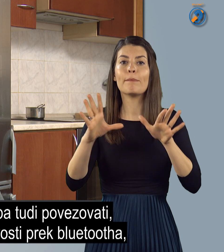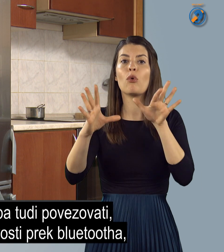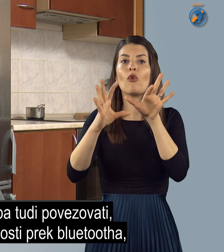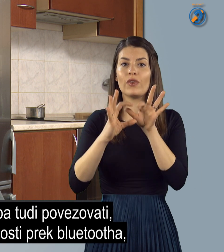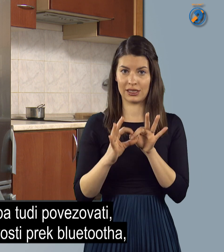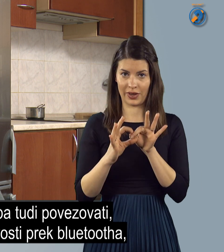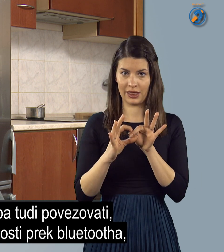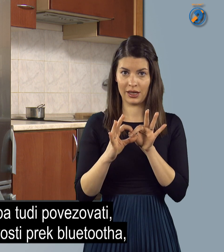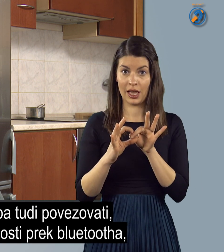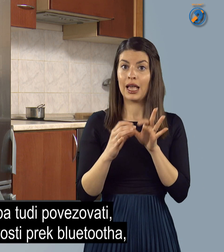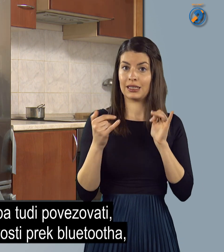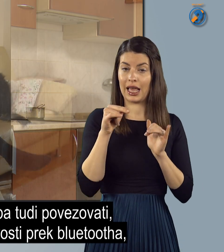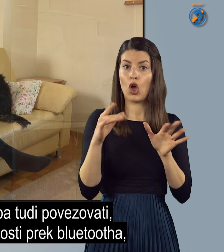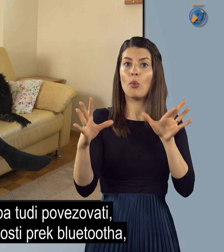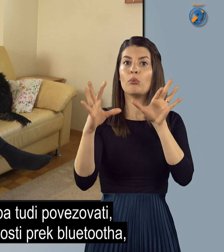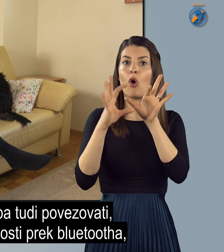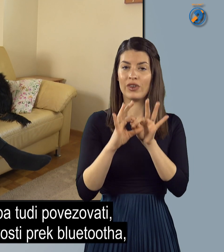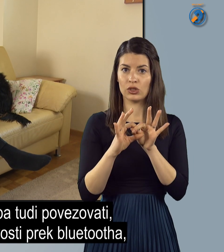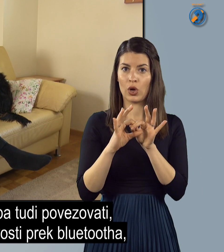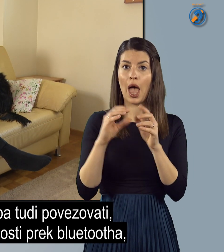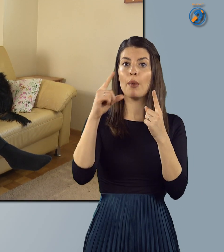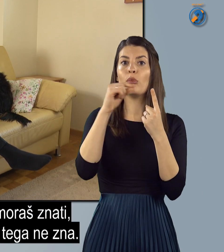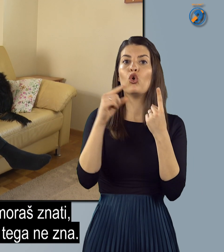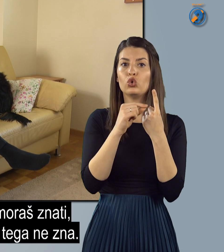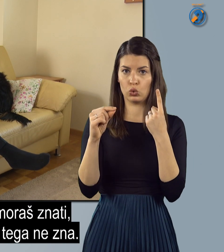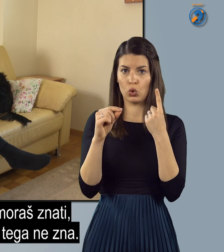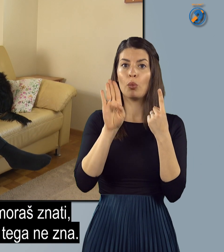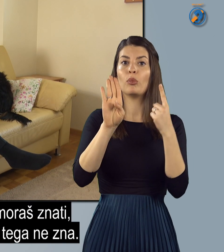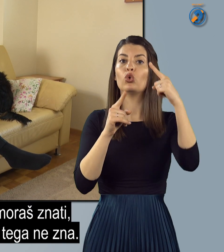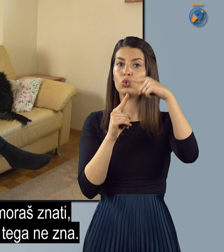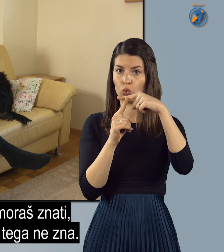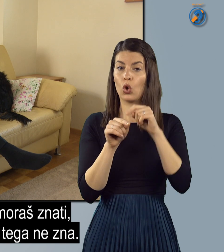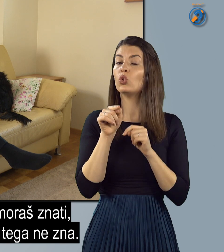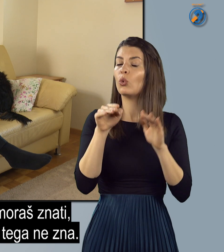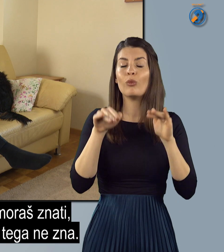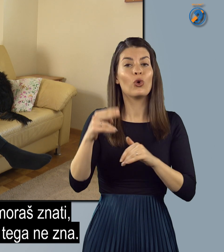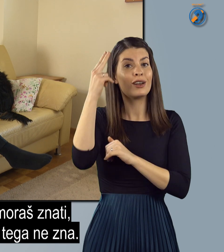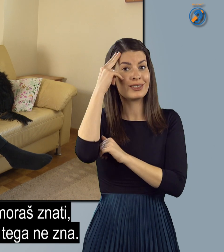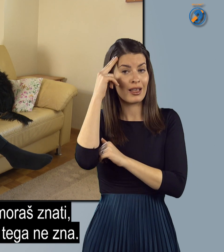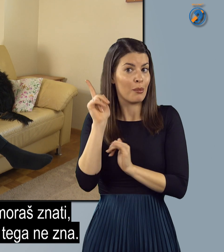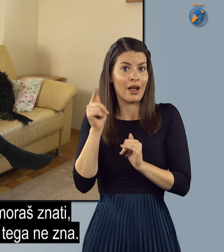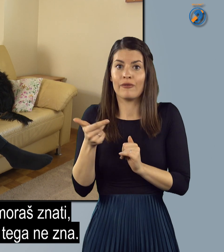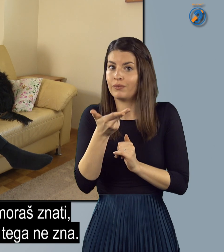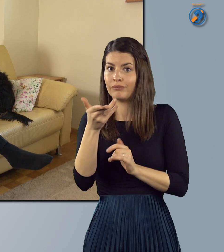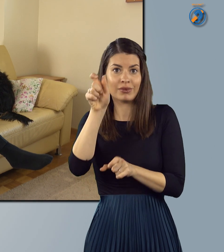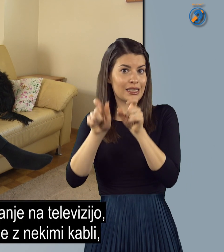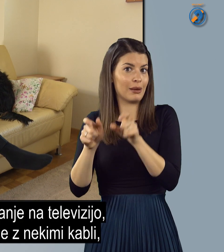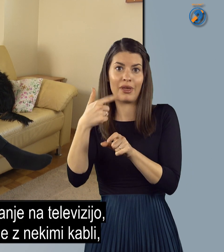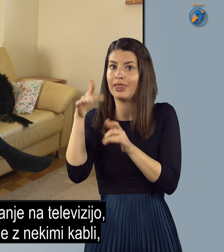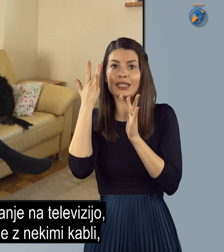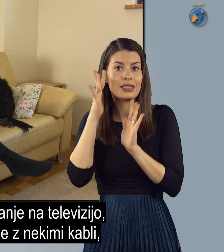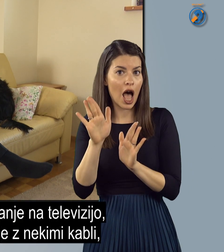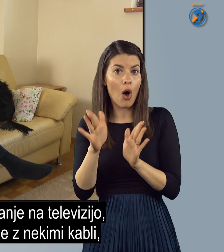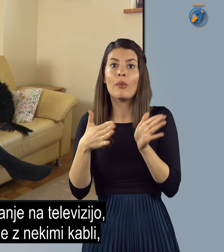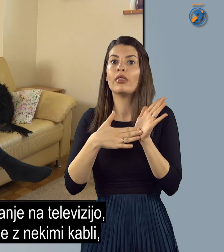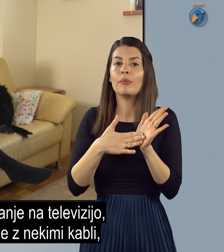Zdaj so povezljivosti preko Bluetootha. Te stvari moraš pač znati. Veliko ljudi teh stvari ne zna. Ali